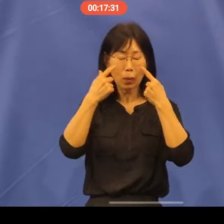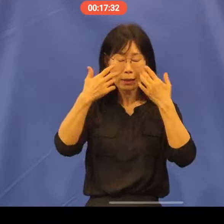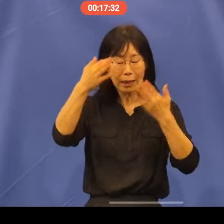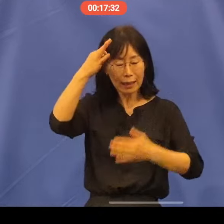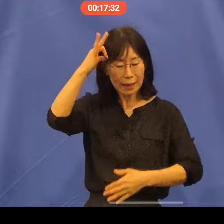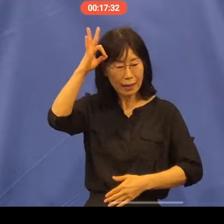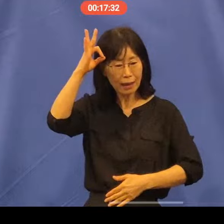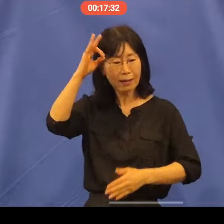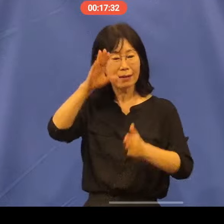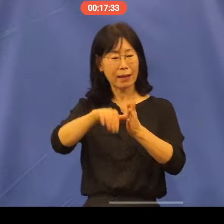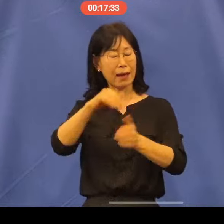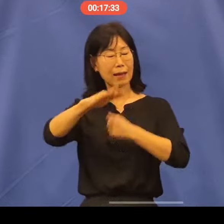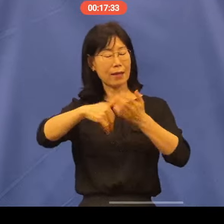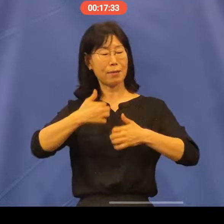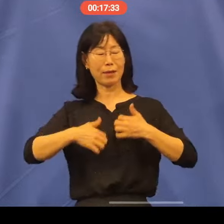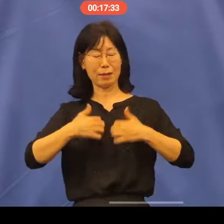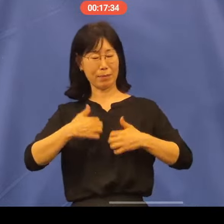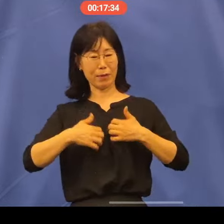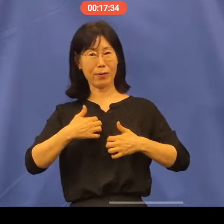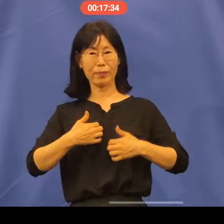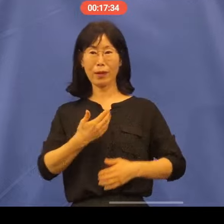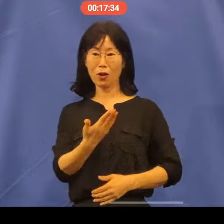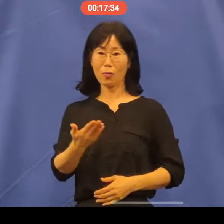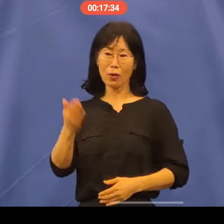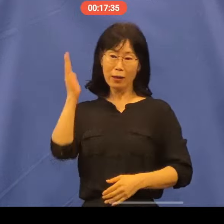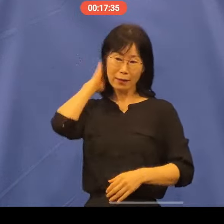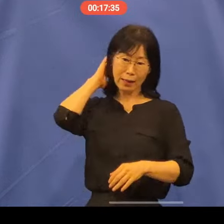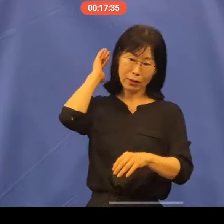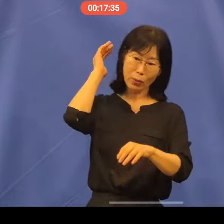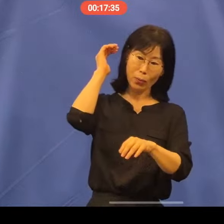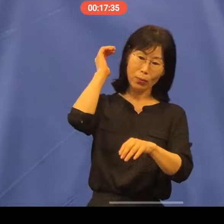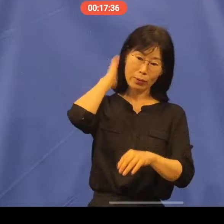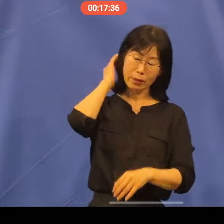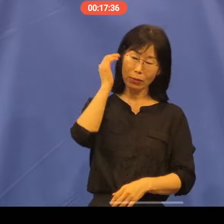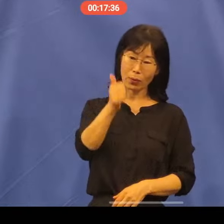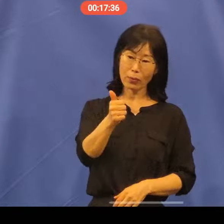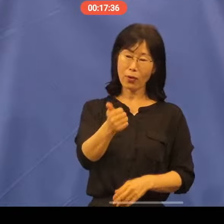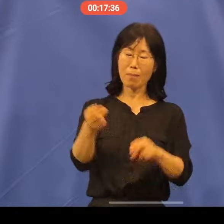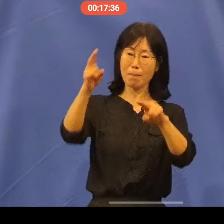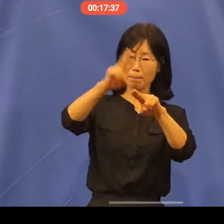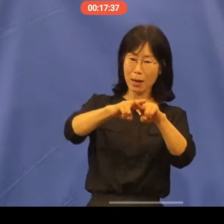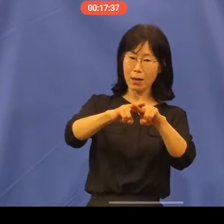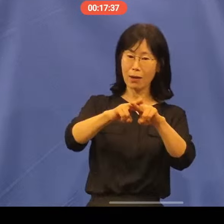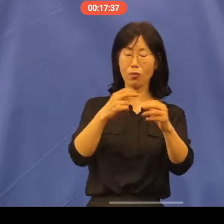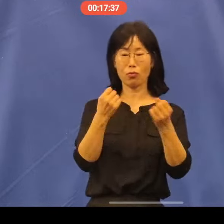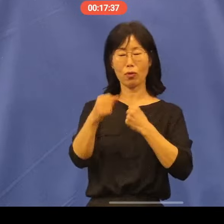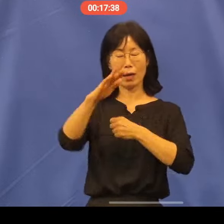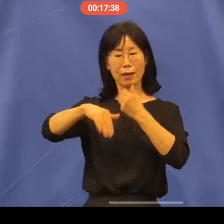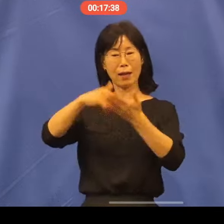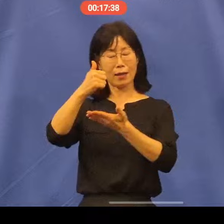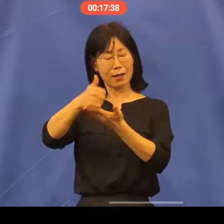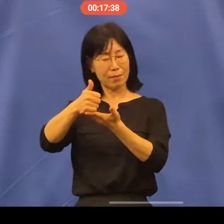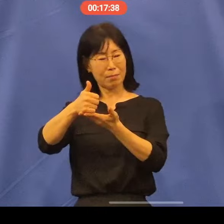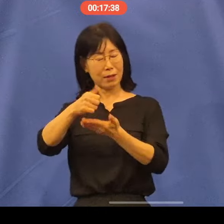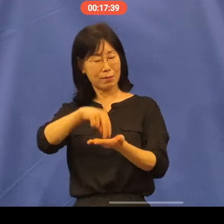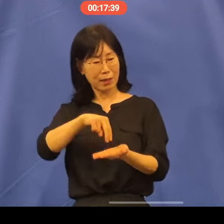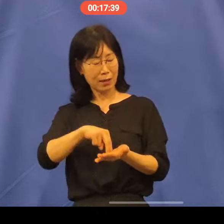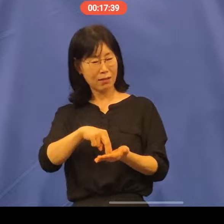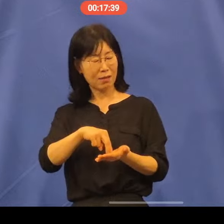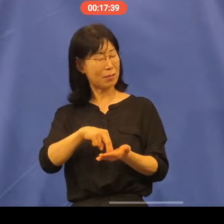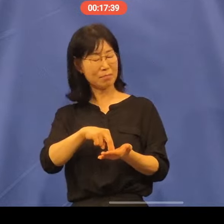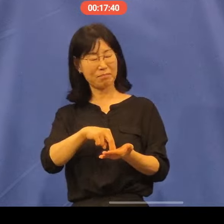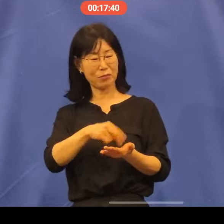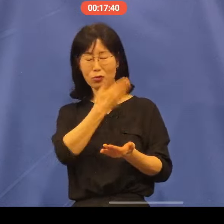거죠. 여러분, 대통령 아니라 대통령 할아버지를 해도 하나님은 놀라지 않아요. 아무것도 아니에요. 왜 놓치느냐, 왜